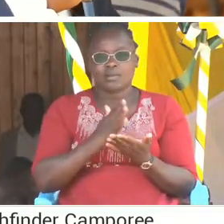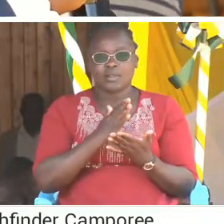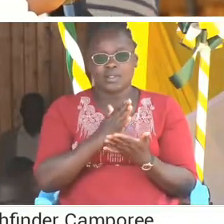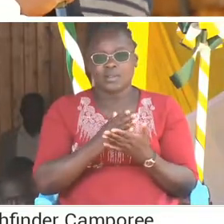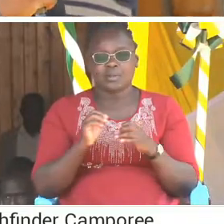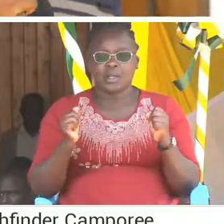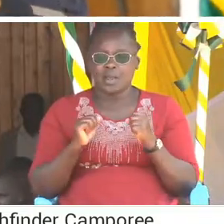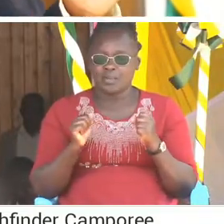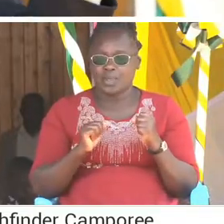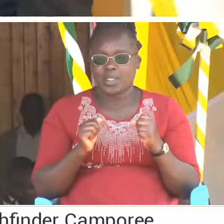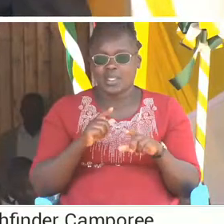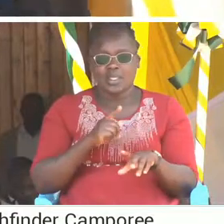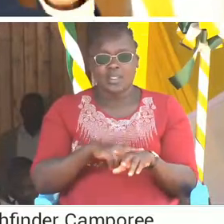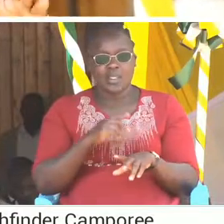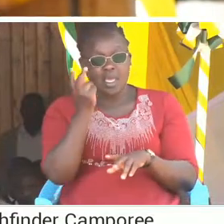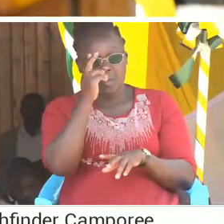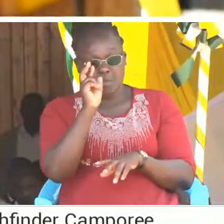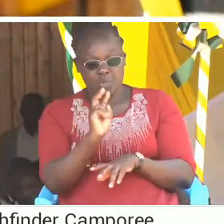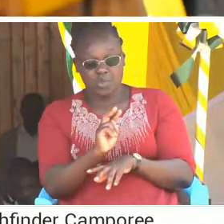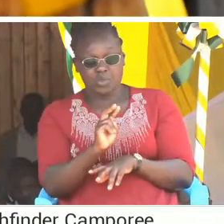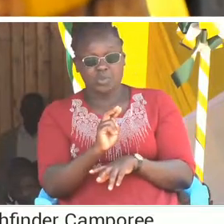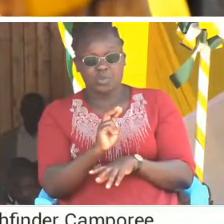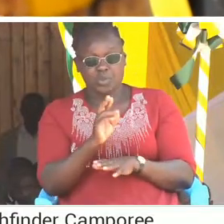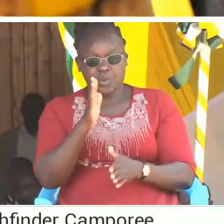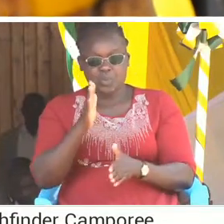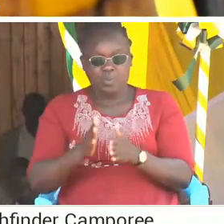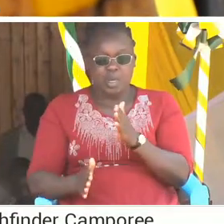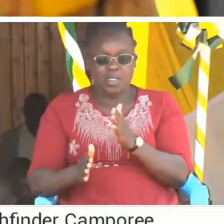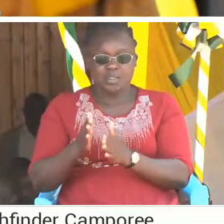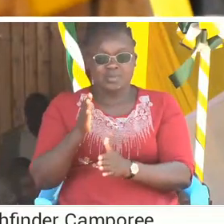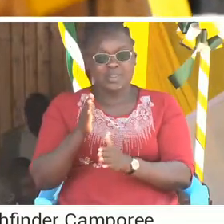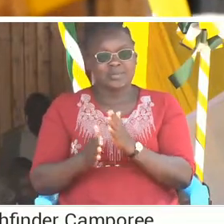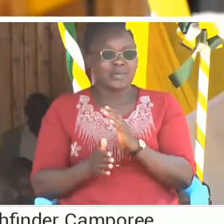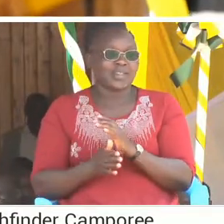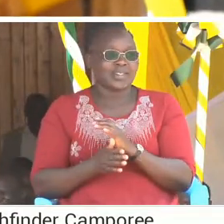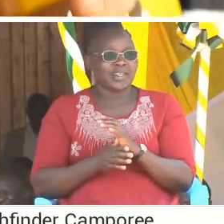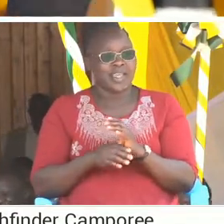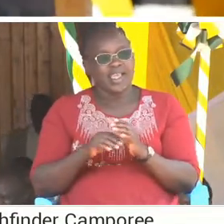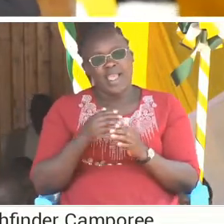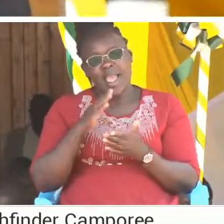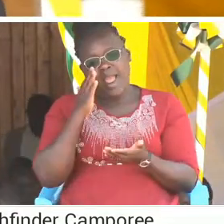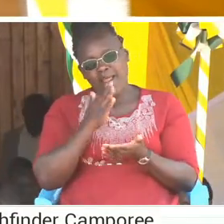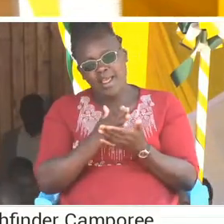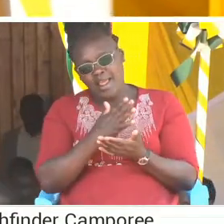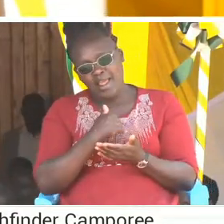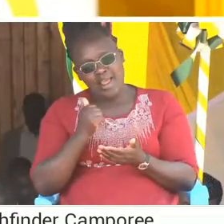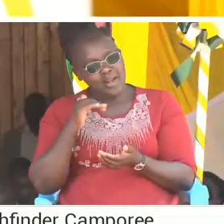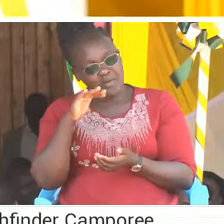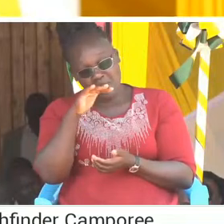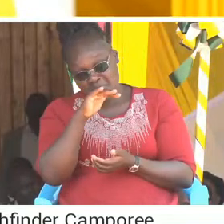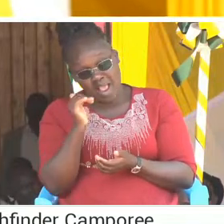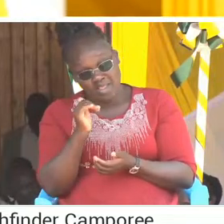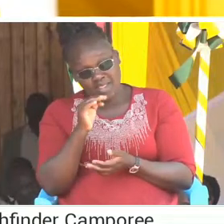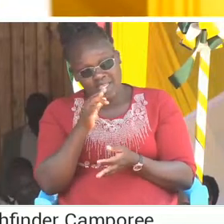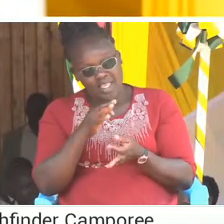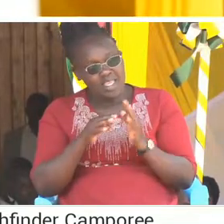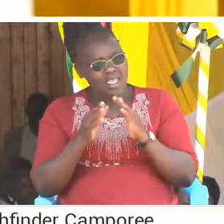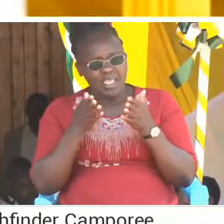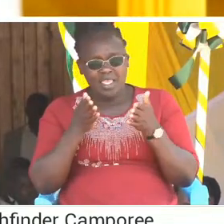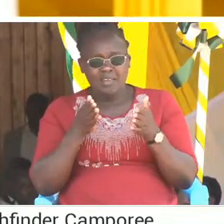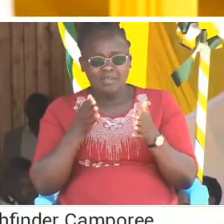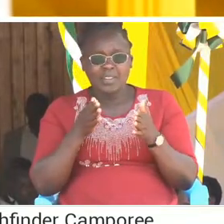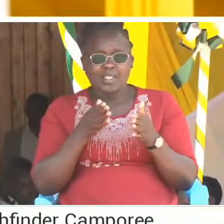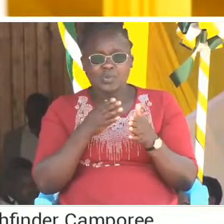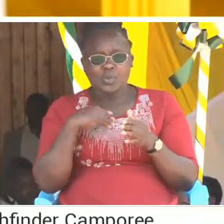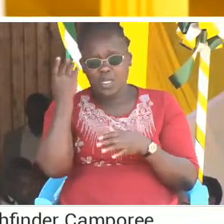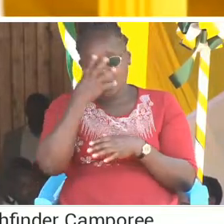hapa, hata nikashangaa ya kwamba mbinguni itakuwa namna gani. Gotkou ni emani kwa kei kutililit, kutamne